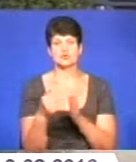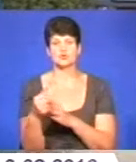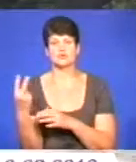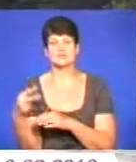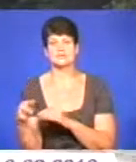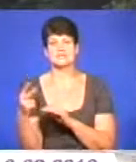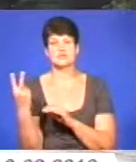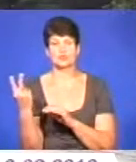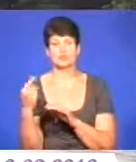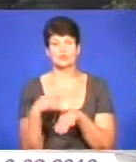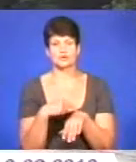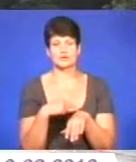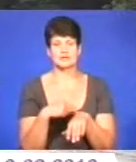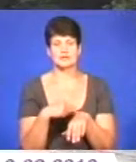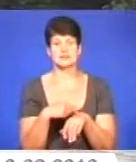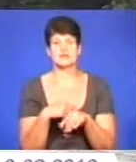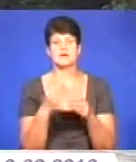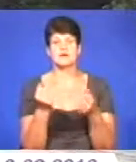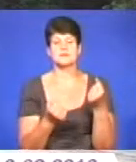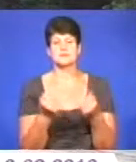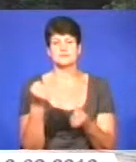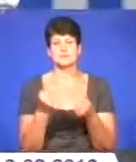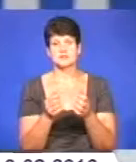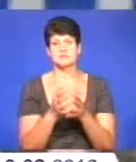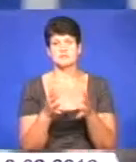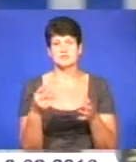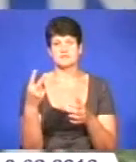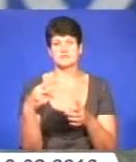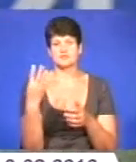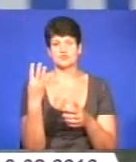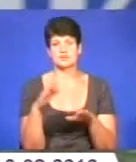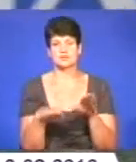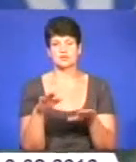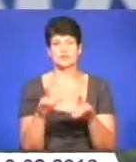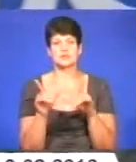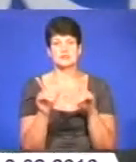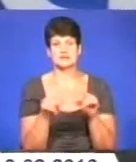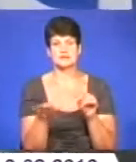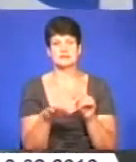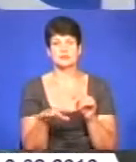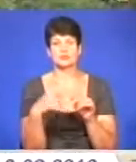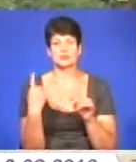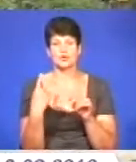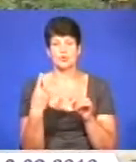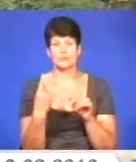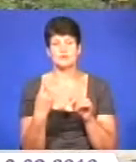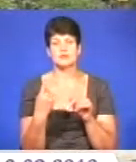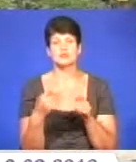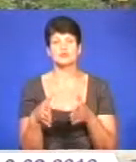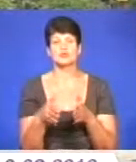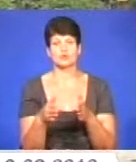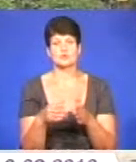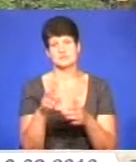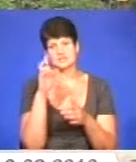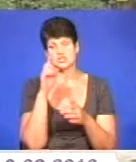22, транспортним засобом, вага яких перевищує 24 тонни, рухатися територією області, в тому числі і дорогами державного